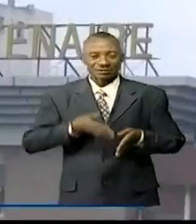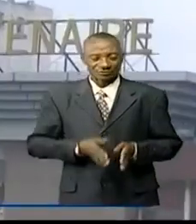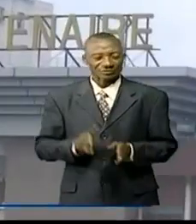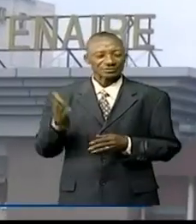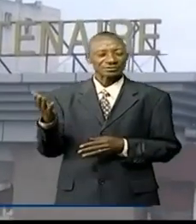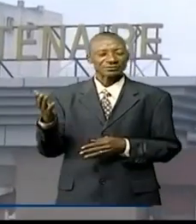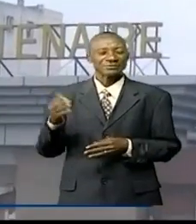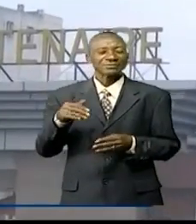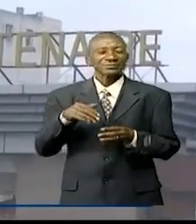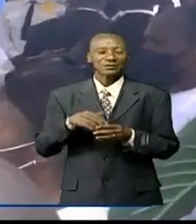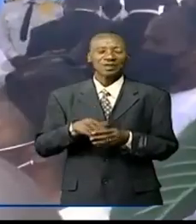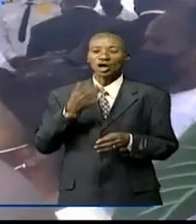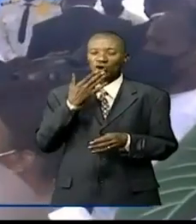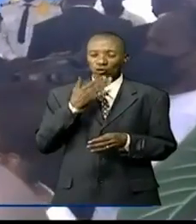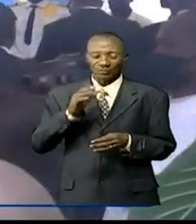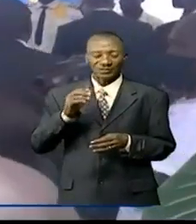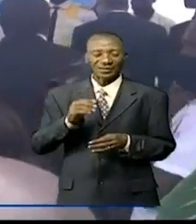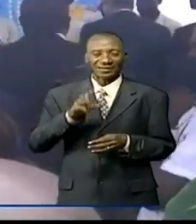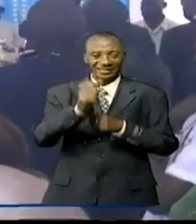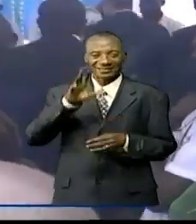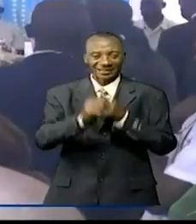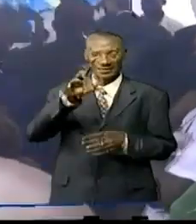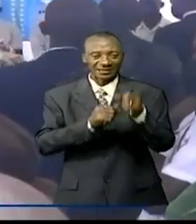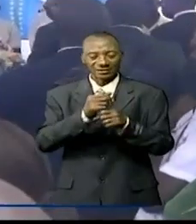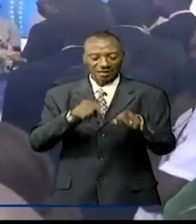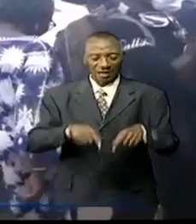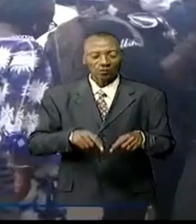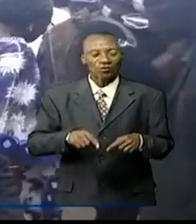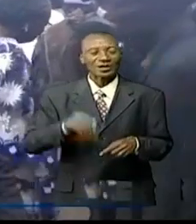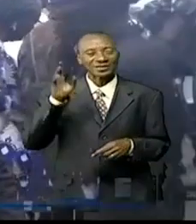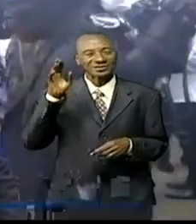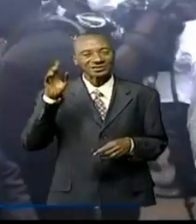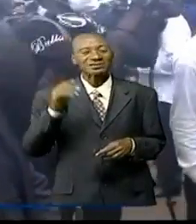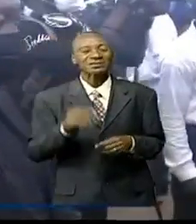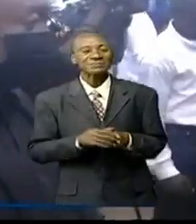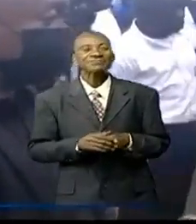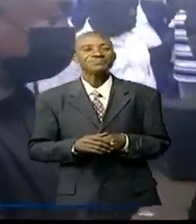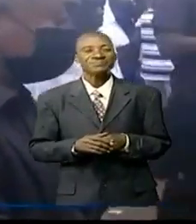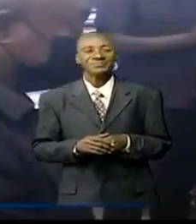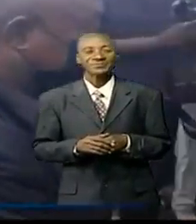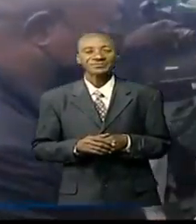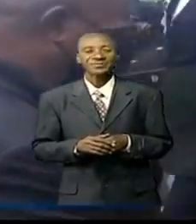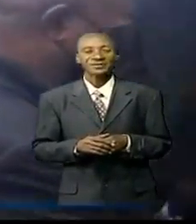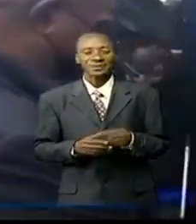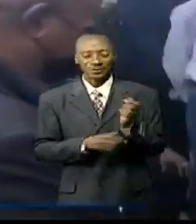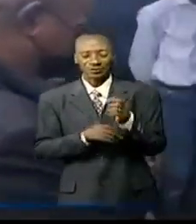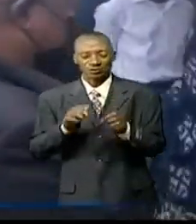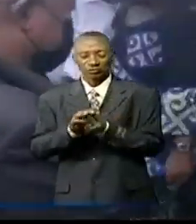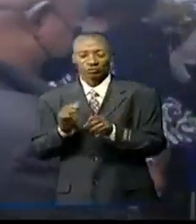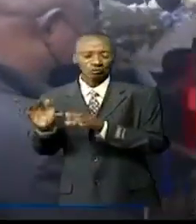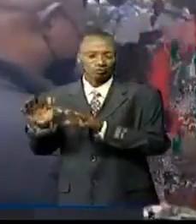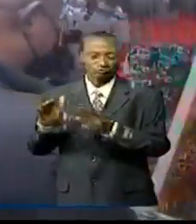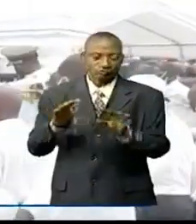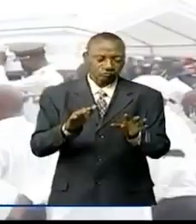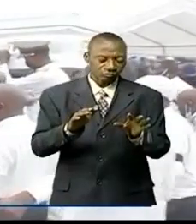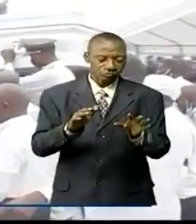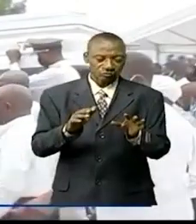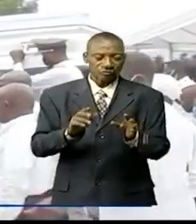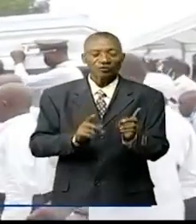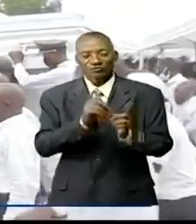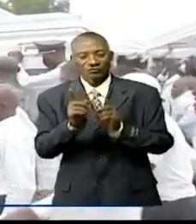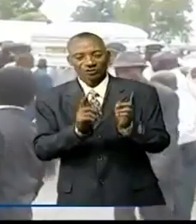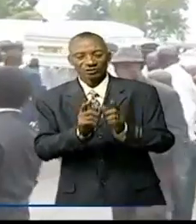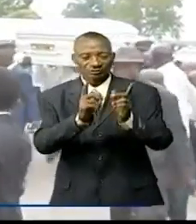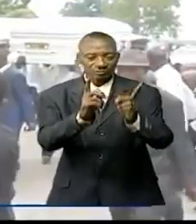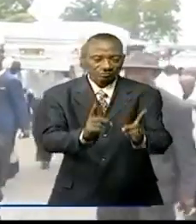de l'hôpital du Saint-Conteneur de Kinshasa. Après les recueillements, les dépôts des gerbes et des fleurs, l'inhumation a eu lieu dans la stricte